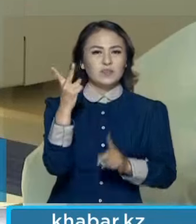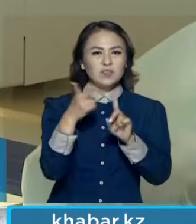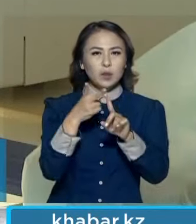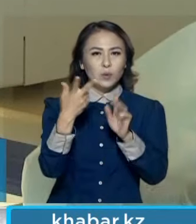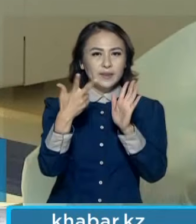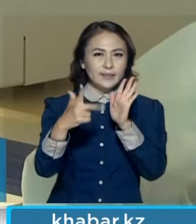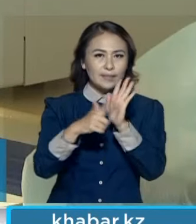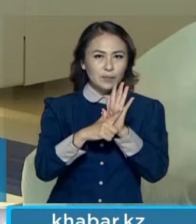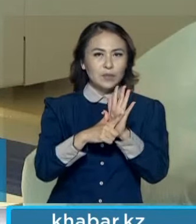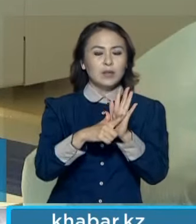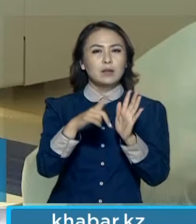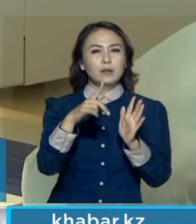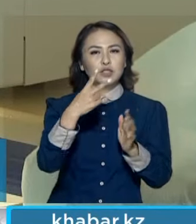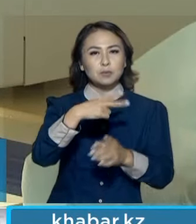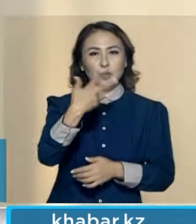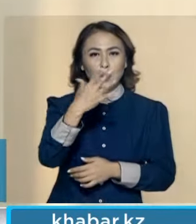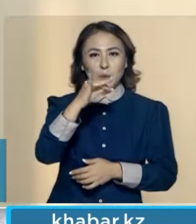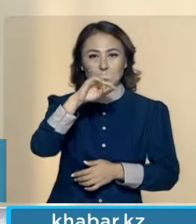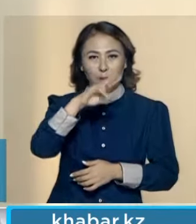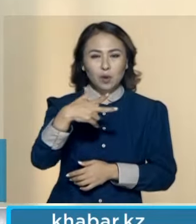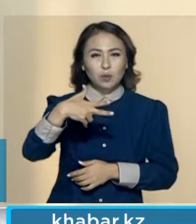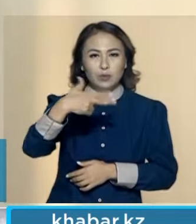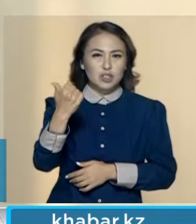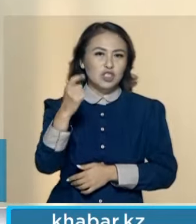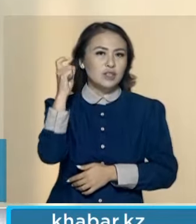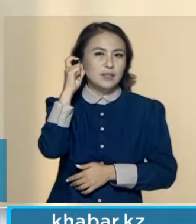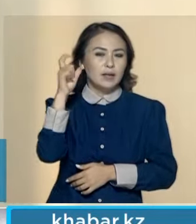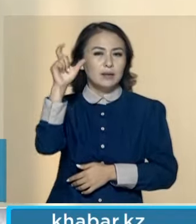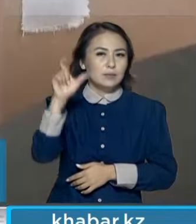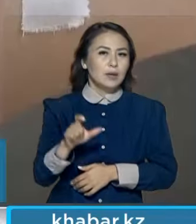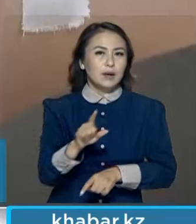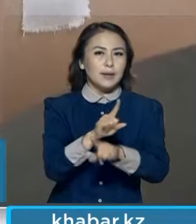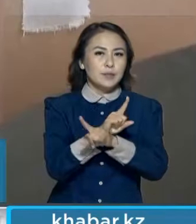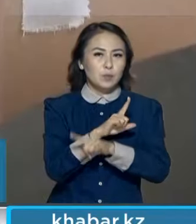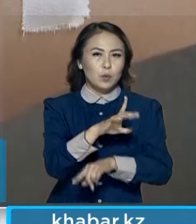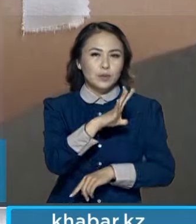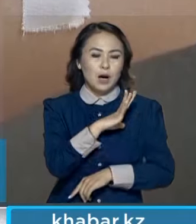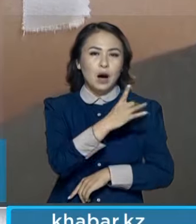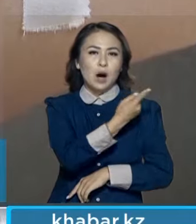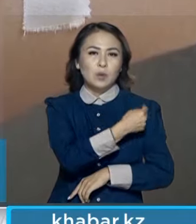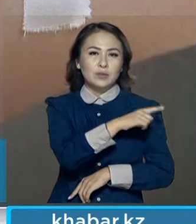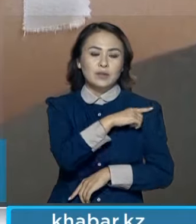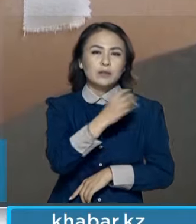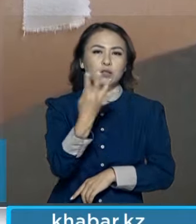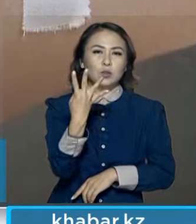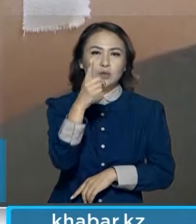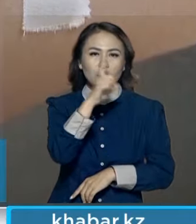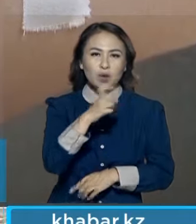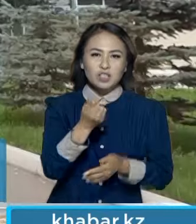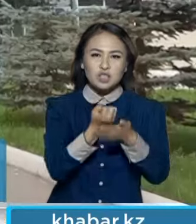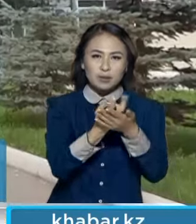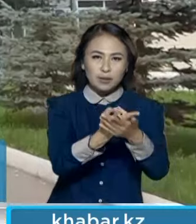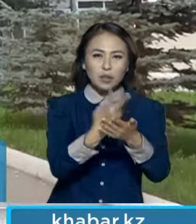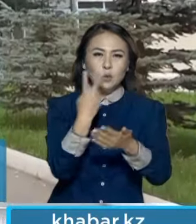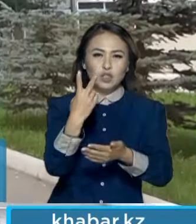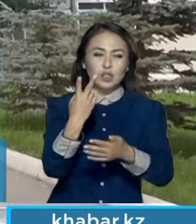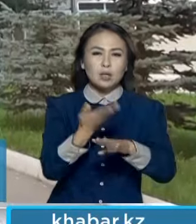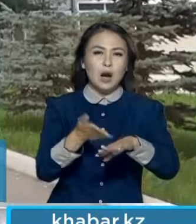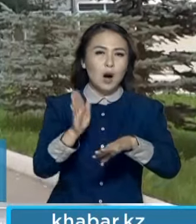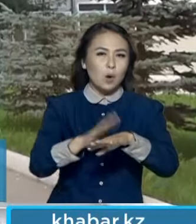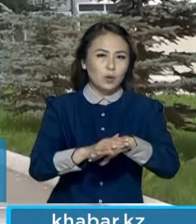екіншісі 37 жаста еді. Ал 23 шілдеде 31 жастағы азамат қайтыс болды. Ауруханада тағы 4 науқас жатыр.